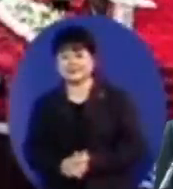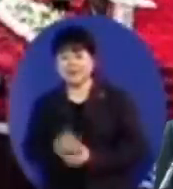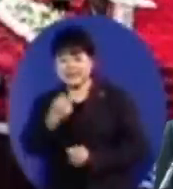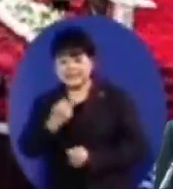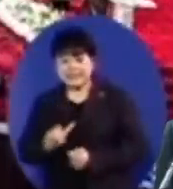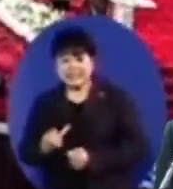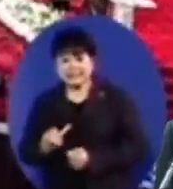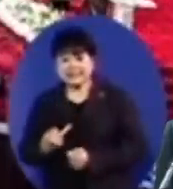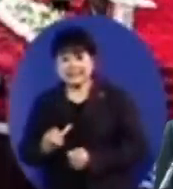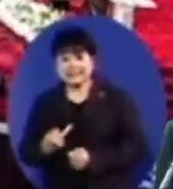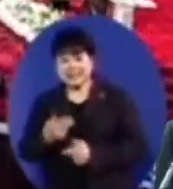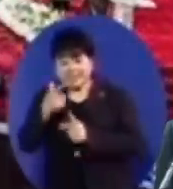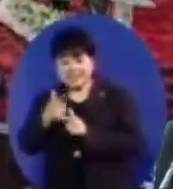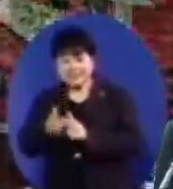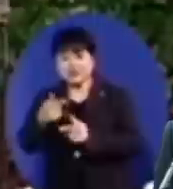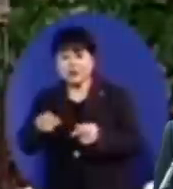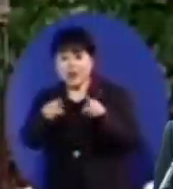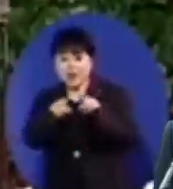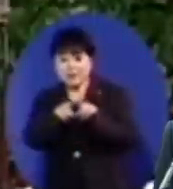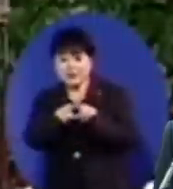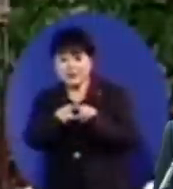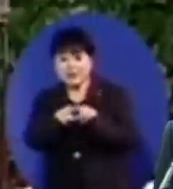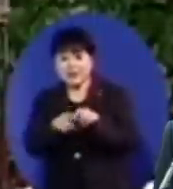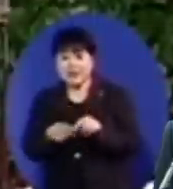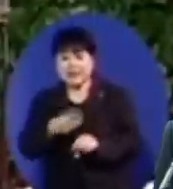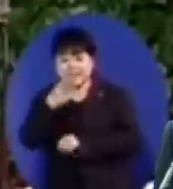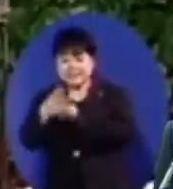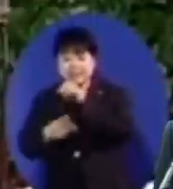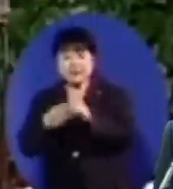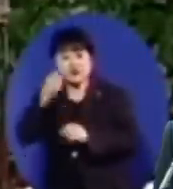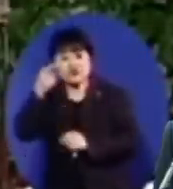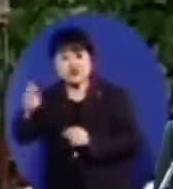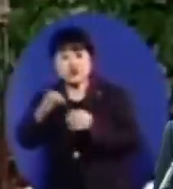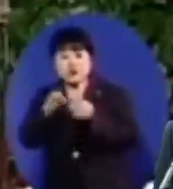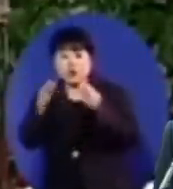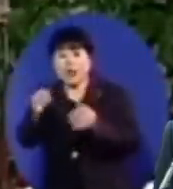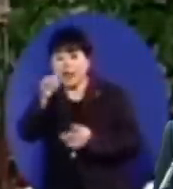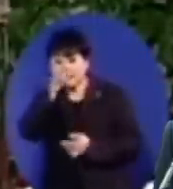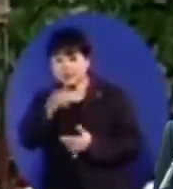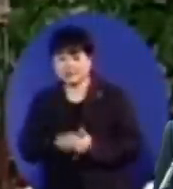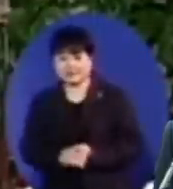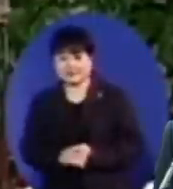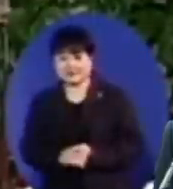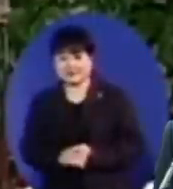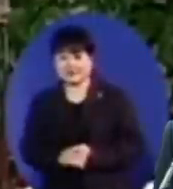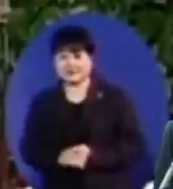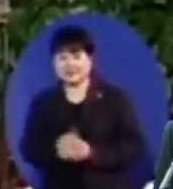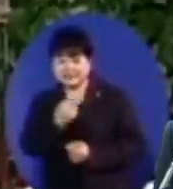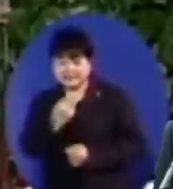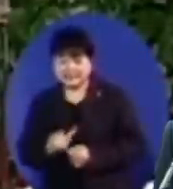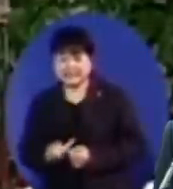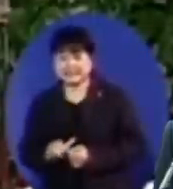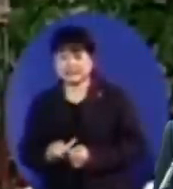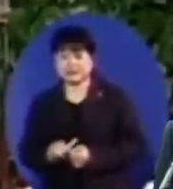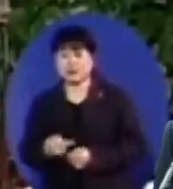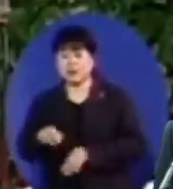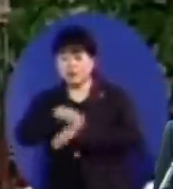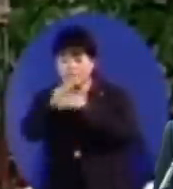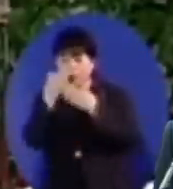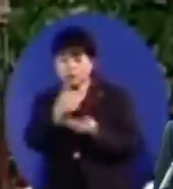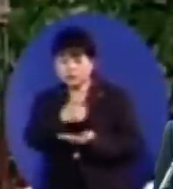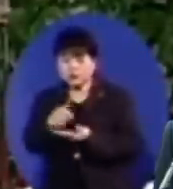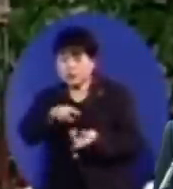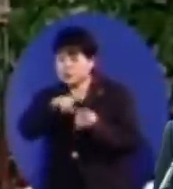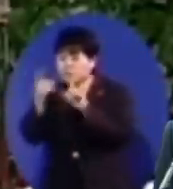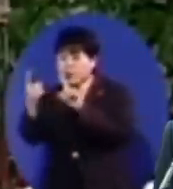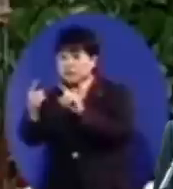제자들이 예수님과 3년 반 동안 있었는데 3년 반 동안 있은 제자들조차도 주님